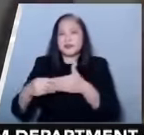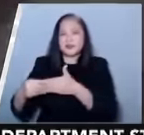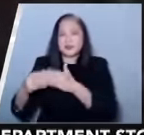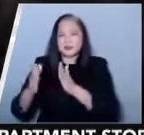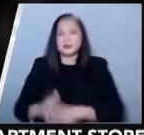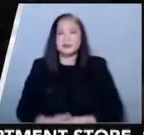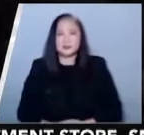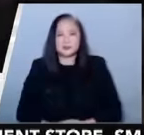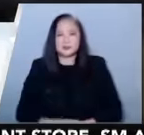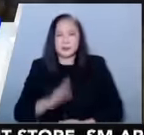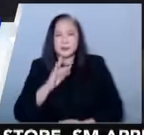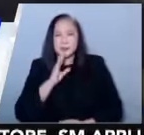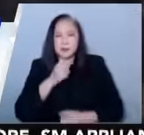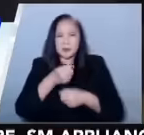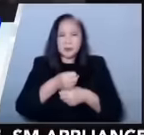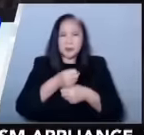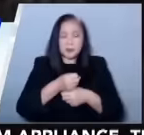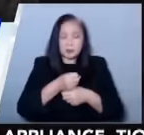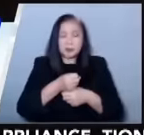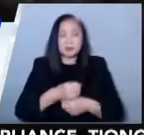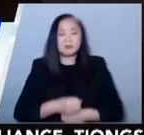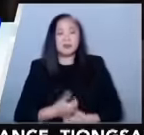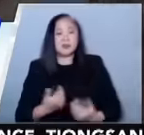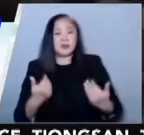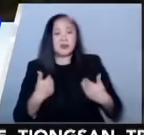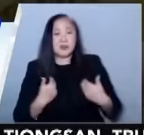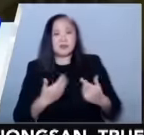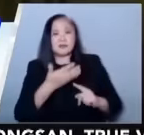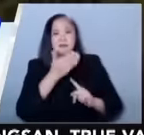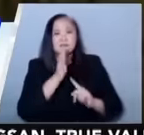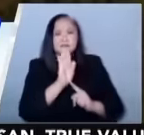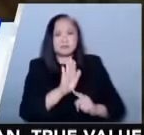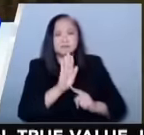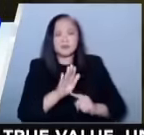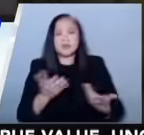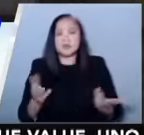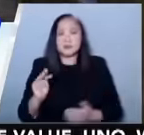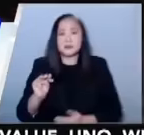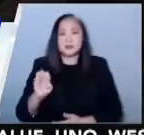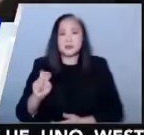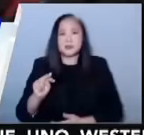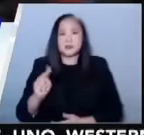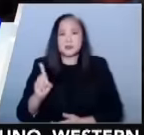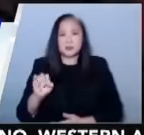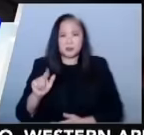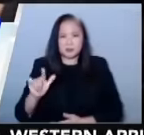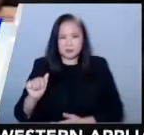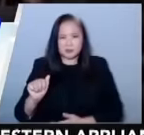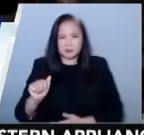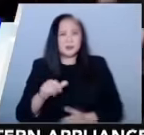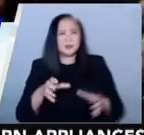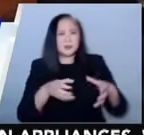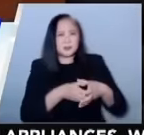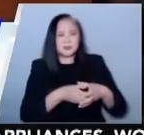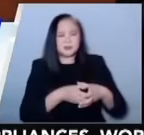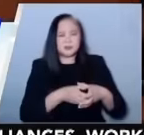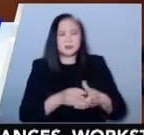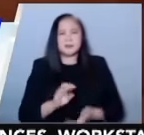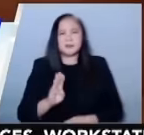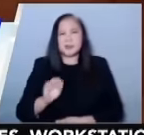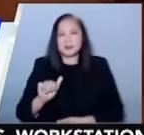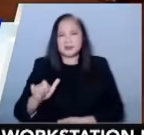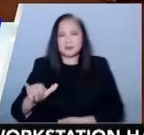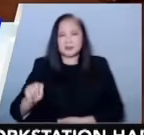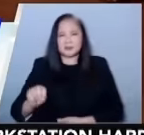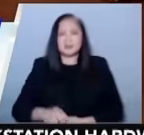Sa gitna ng pagbisita ni Blinken, nakilos protesta sa Mendiola ang mga miyembro ng Bagong Alyansang Makabayan. Kinundin na nila ang pulong ni na Blinken at